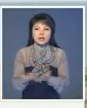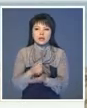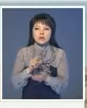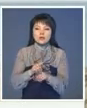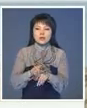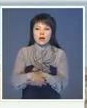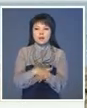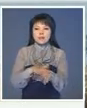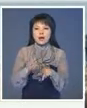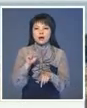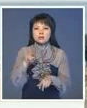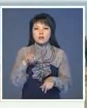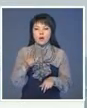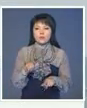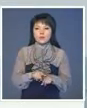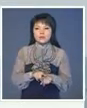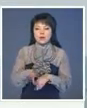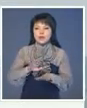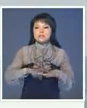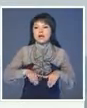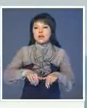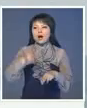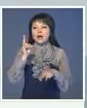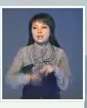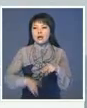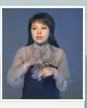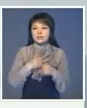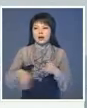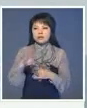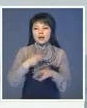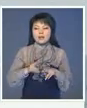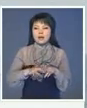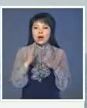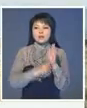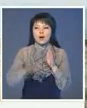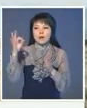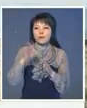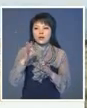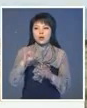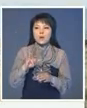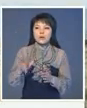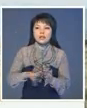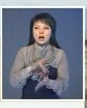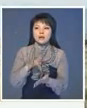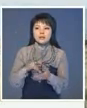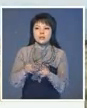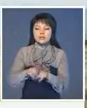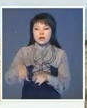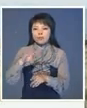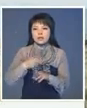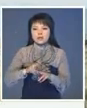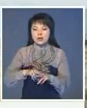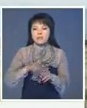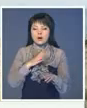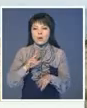Ақтау кемелері басып, шеруді өжет аяқтады. Бұл техникалардың 90% Оралдағы Зенит зауытынан шыққан. Әскери теңіз базасы мамыр